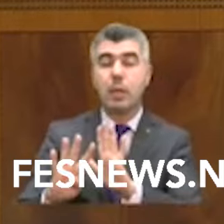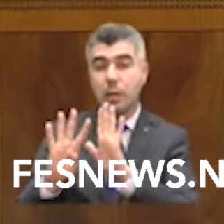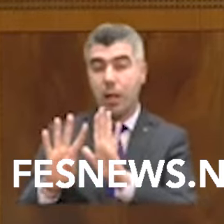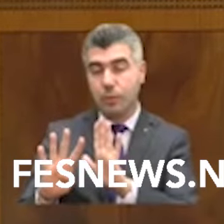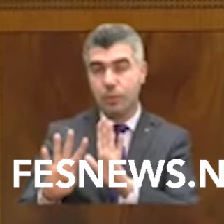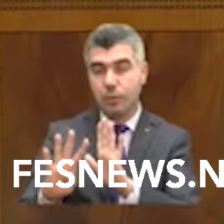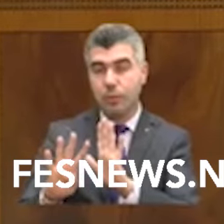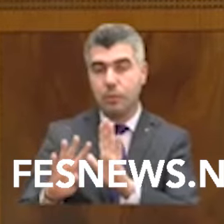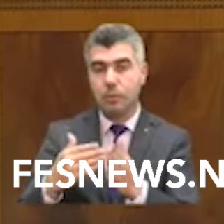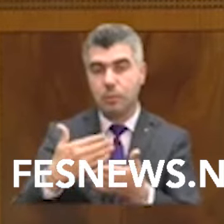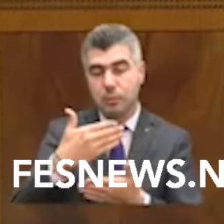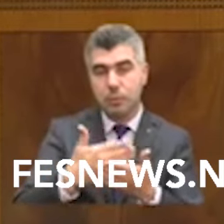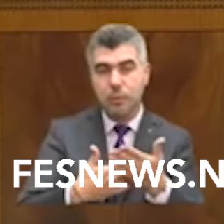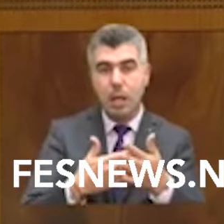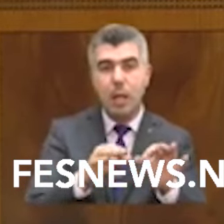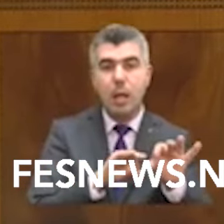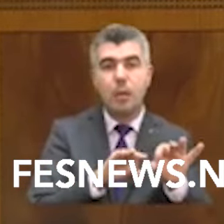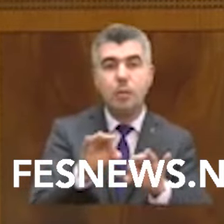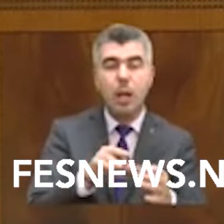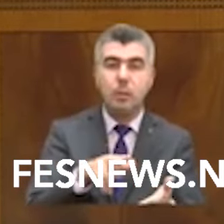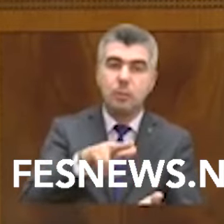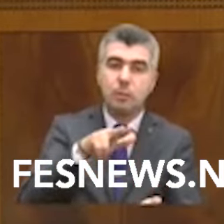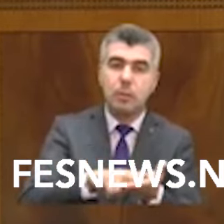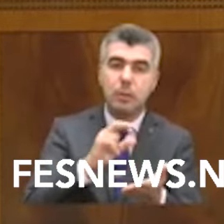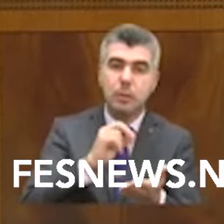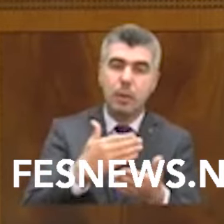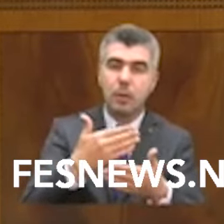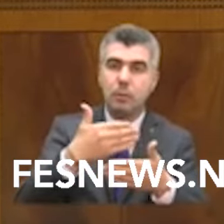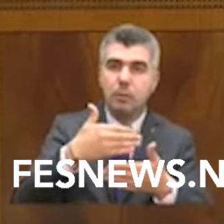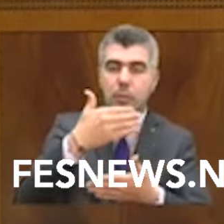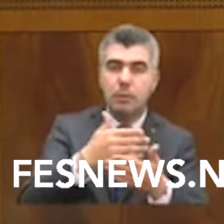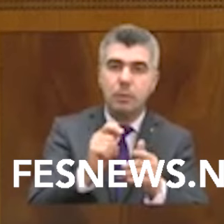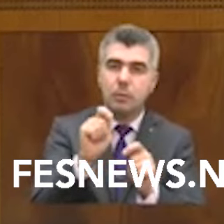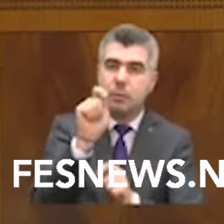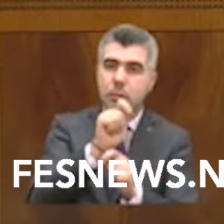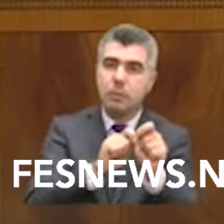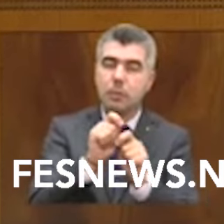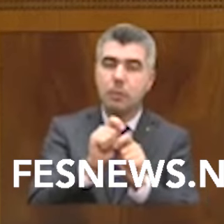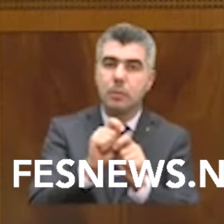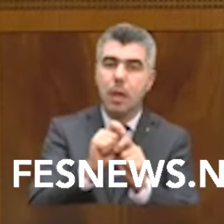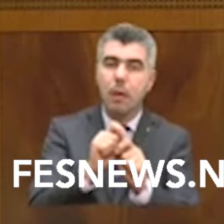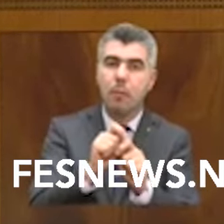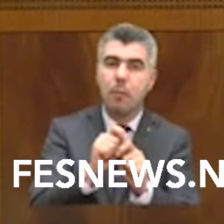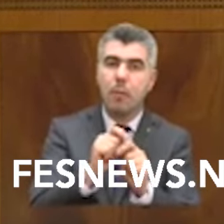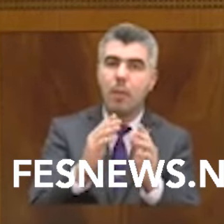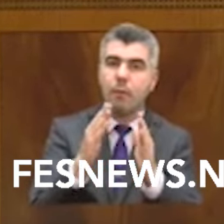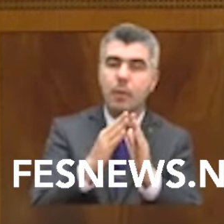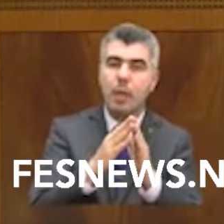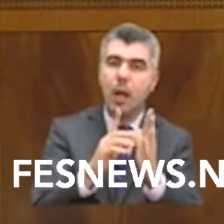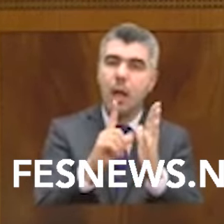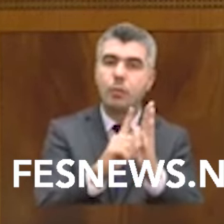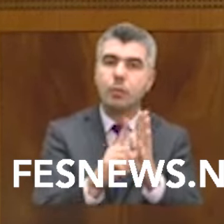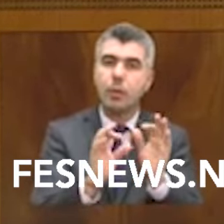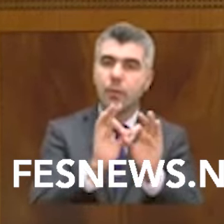كان فيها المصوم ديال إجراءات منح ورخص ديال إصلاح وتسوية البنايات الغير